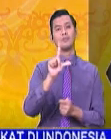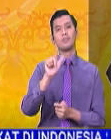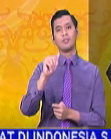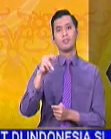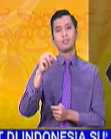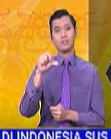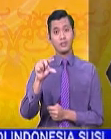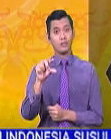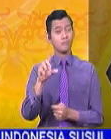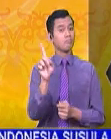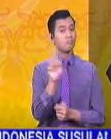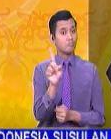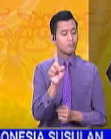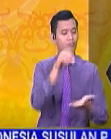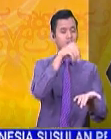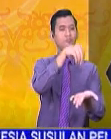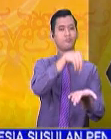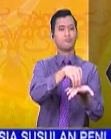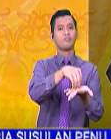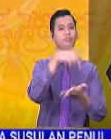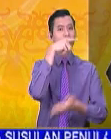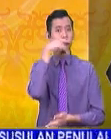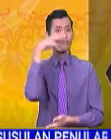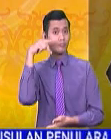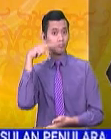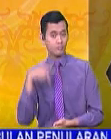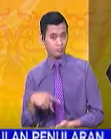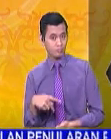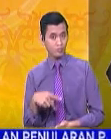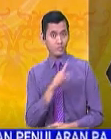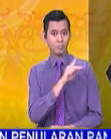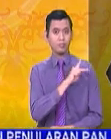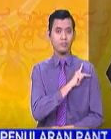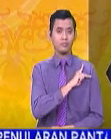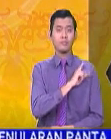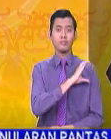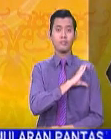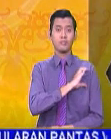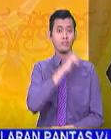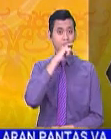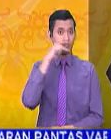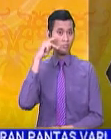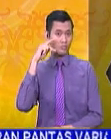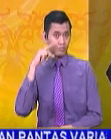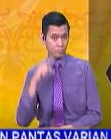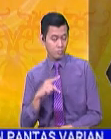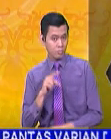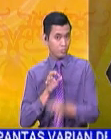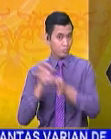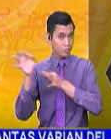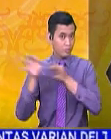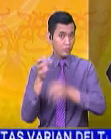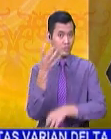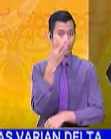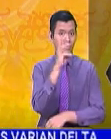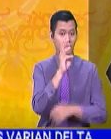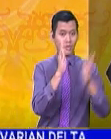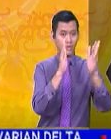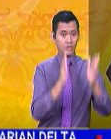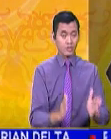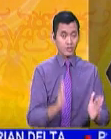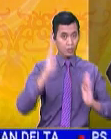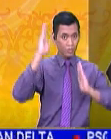di sekitar kucing kota samarahan dan bau ketua polis daerah kucing SCP asmon baja berkata seramai Anam Rage tempatan